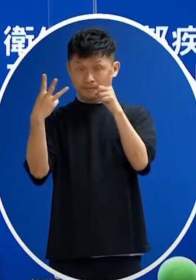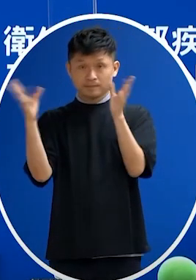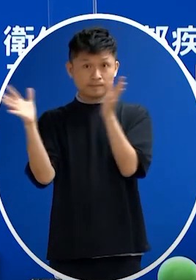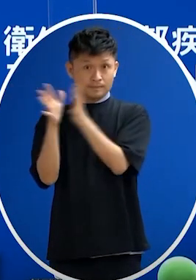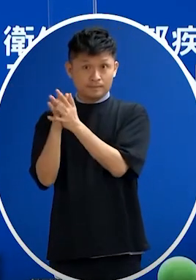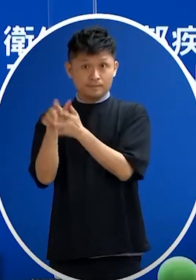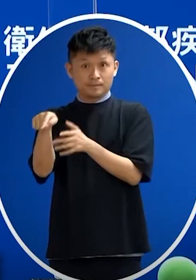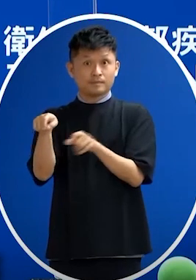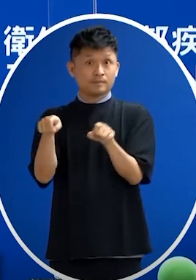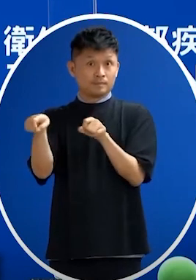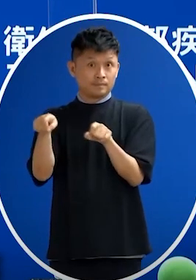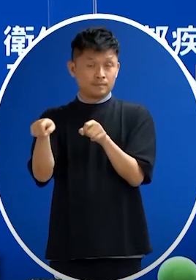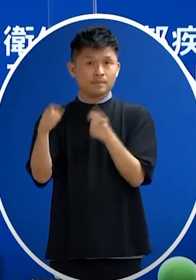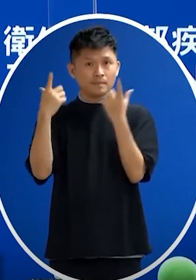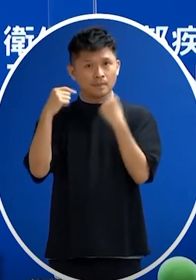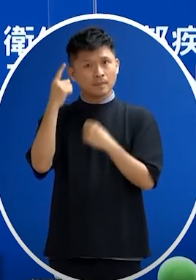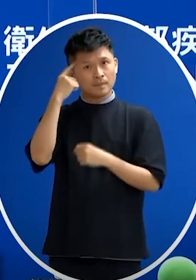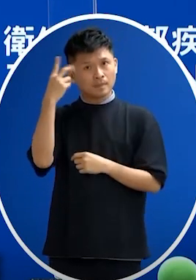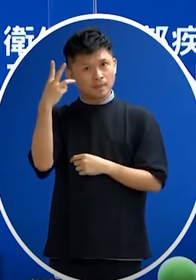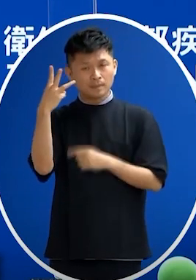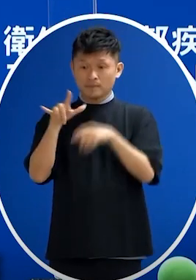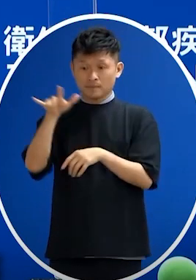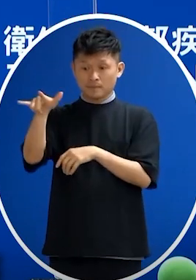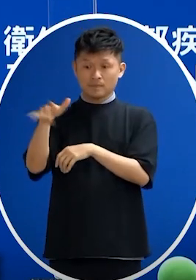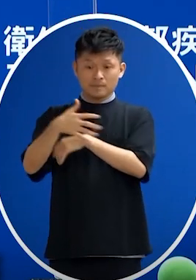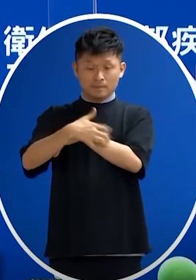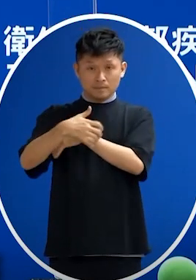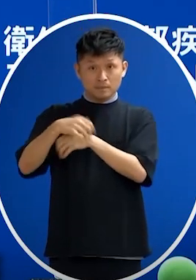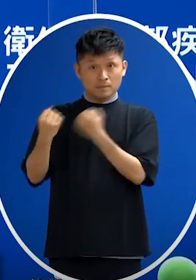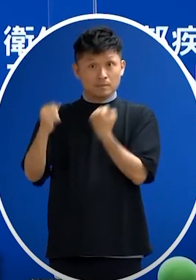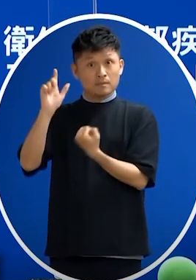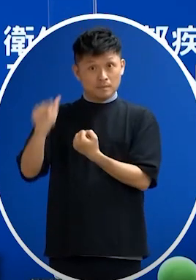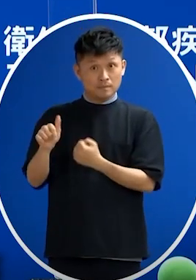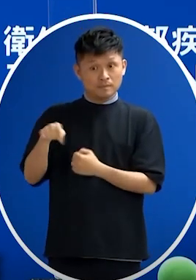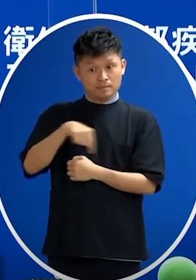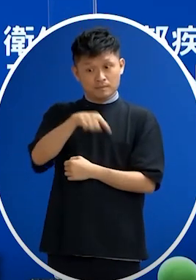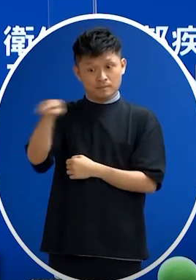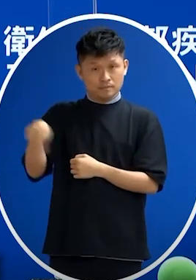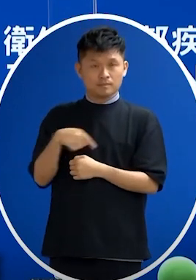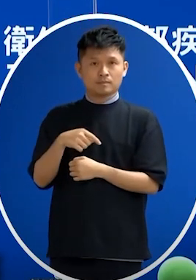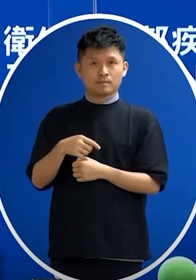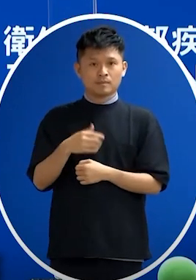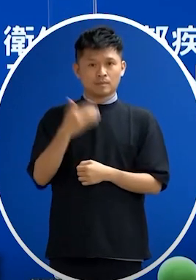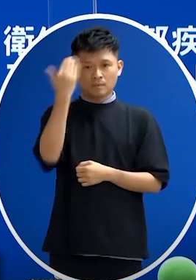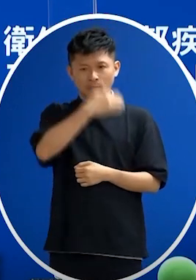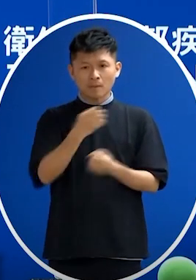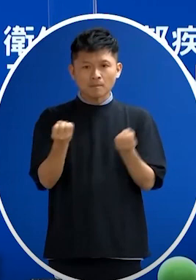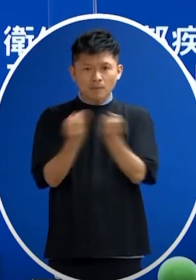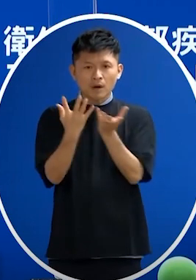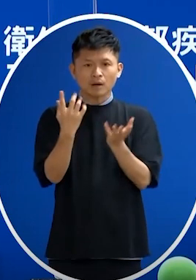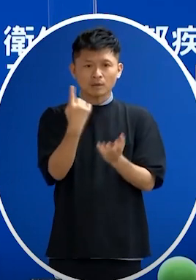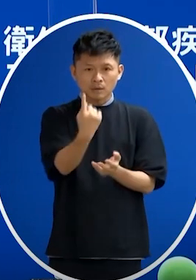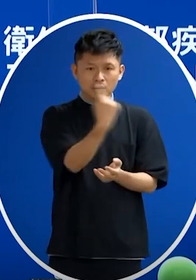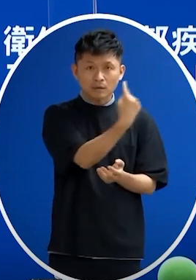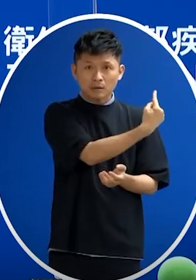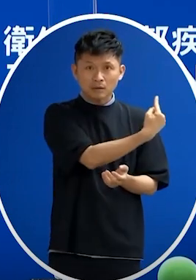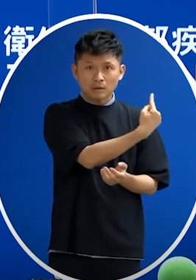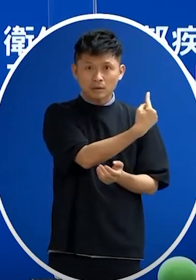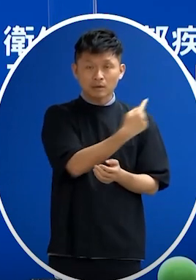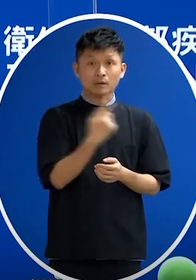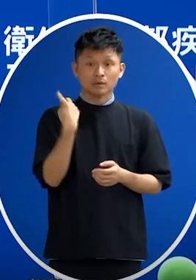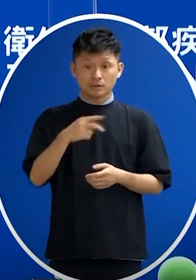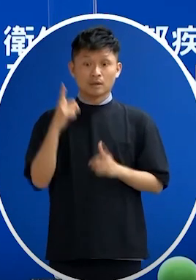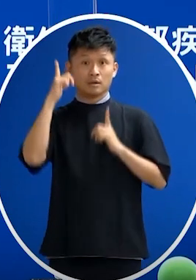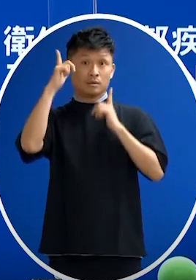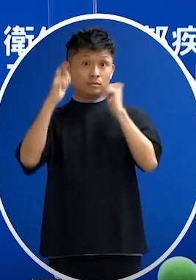原来我们做的是3+11的基础版，哦，那为了一些哈独立的事件，那跟哈那时候的春节的